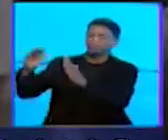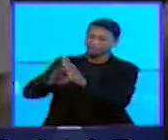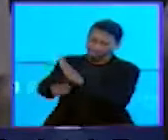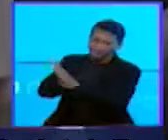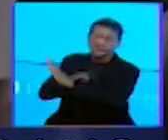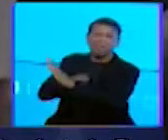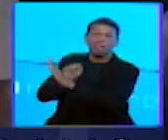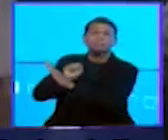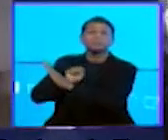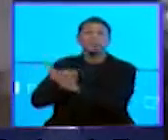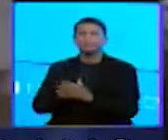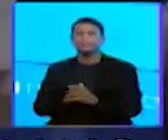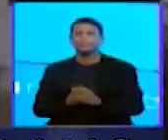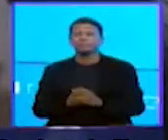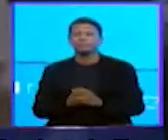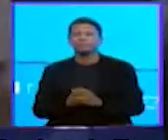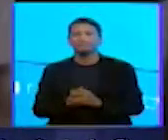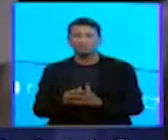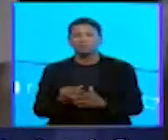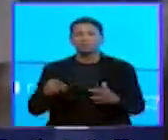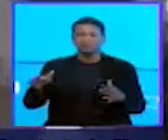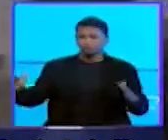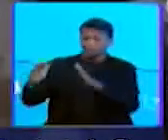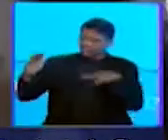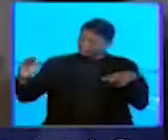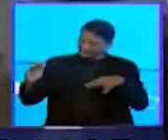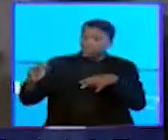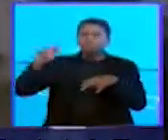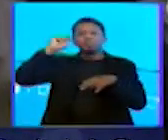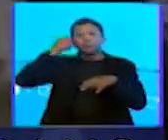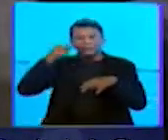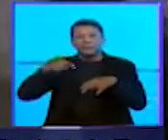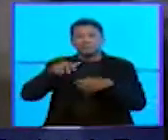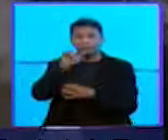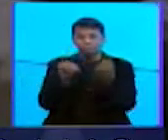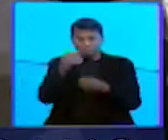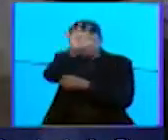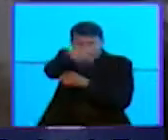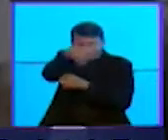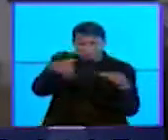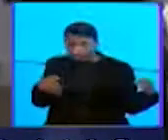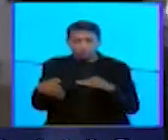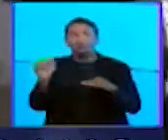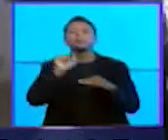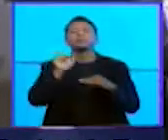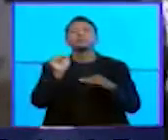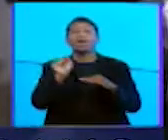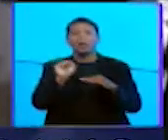untuk dilalui, bahkan peralatan dan alat-alat berat pun